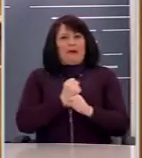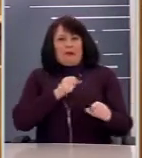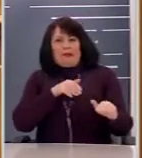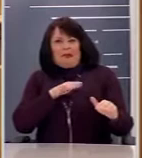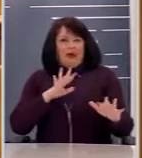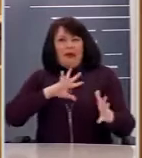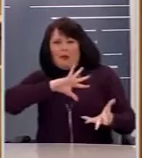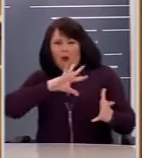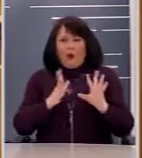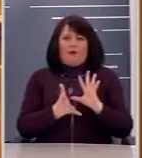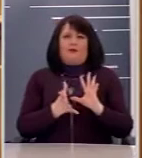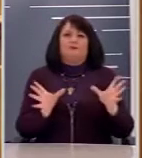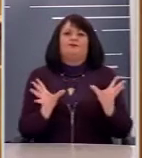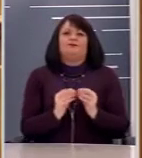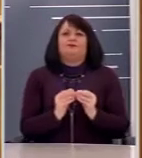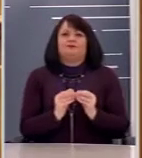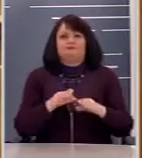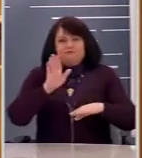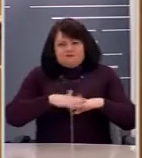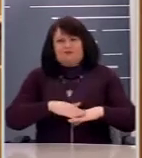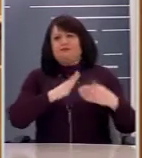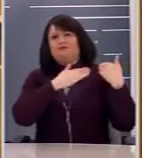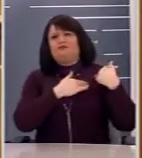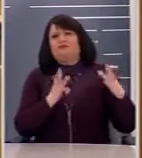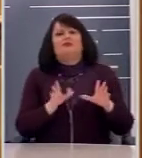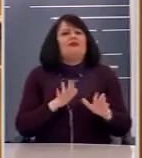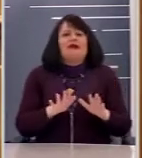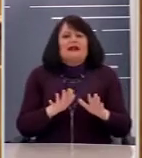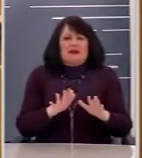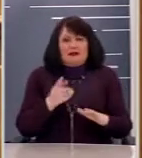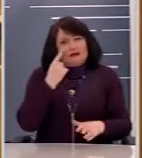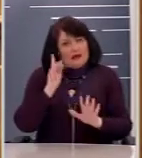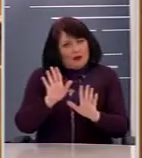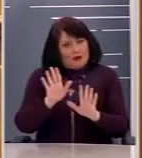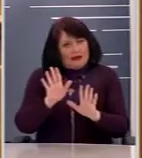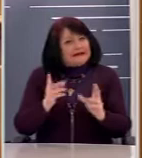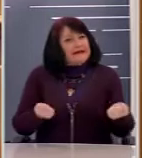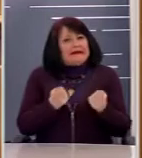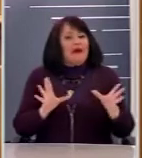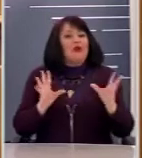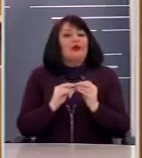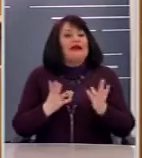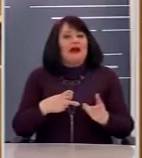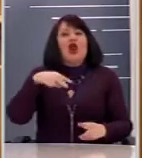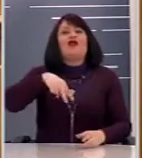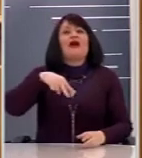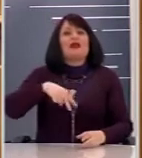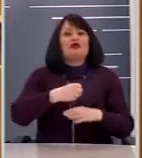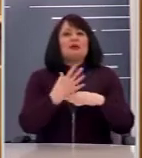να συμψηφίσει ευθύνες. Θα το δούμε αν είναι αυτό. Και έρχεται ο κύριος Λοβέρδος και κάνει